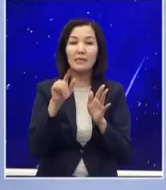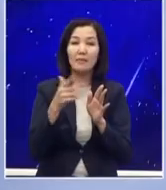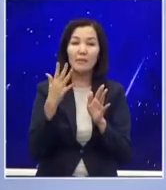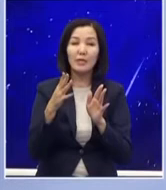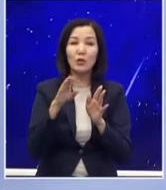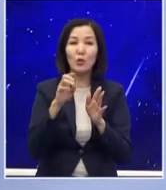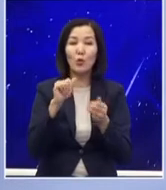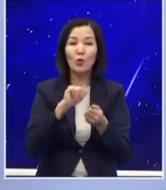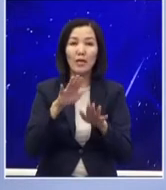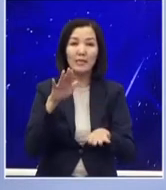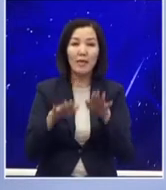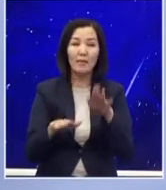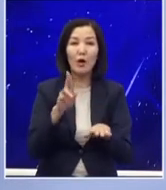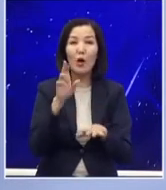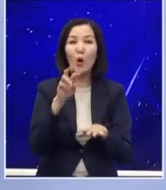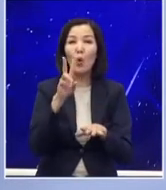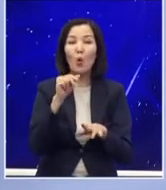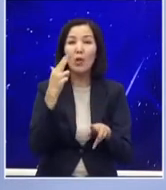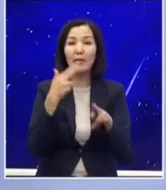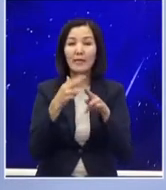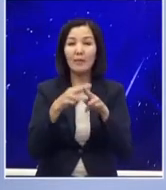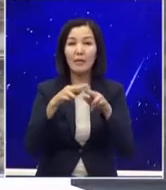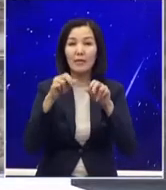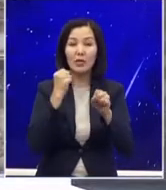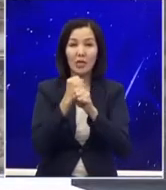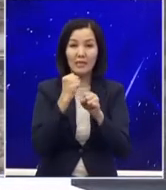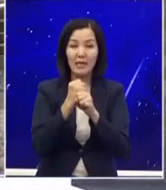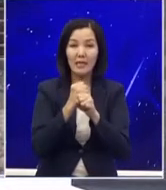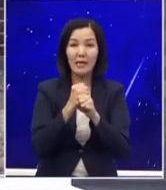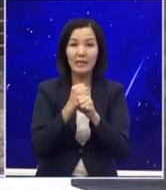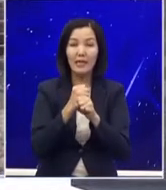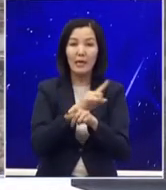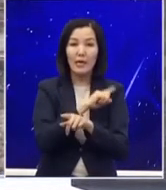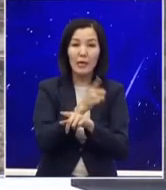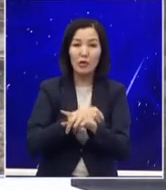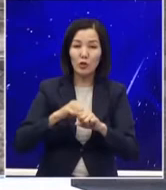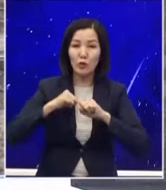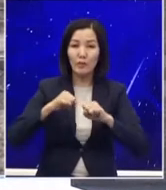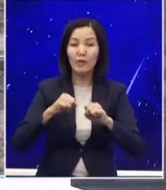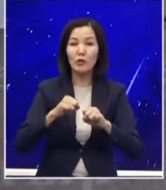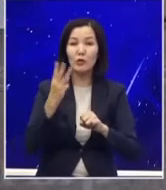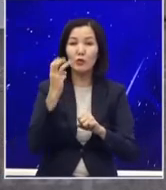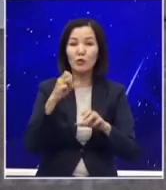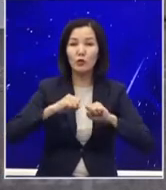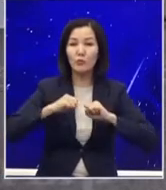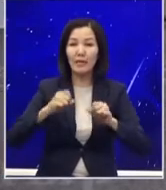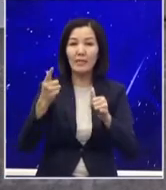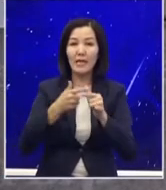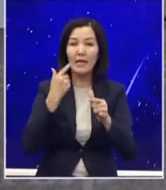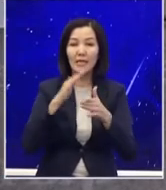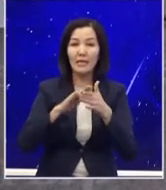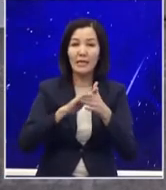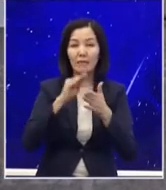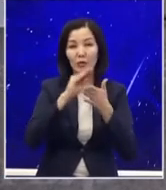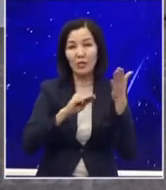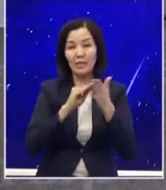құйылыпты. Батырдың айналасына жоңғар шапқыншылығында қазақты басқарған ержүрек 300-дей батырымыздың есімі қашалды. Абаттандыру жұмысы